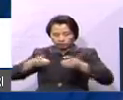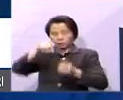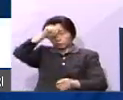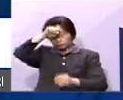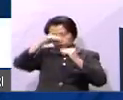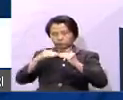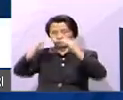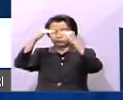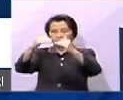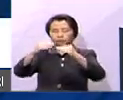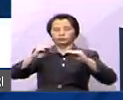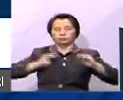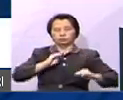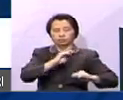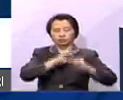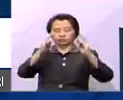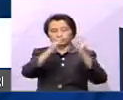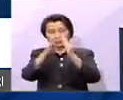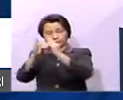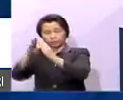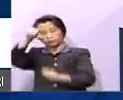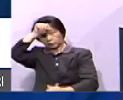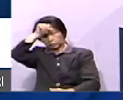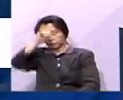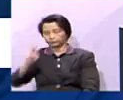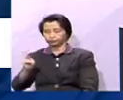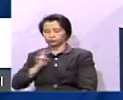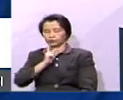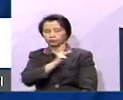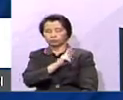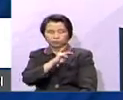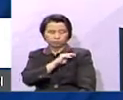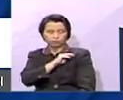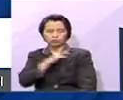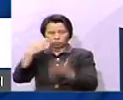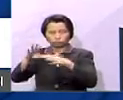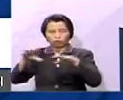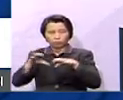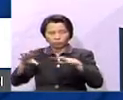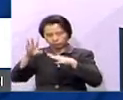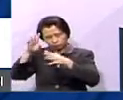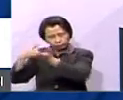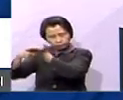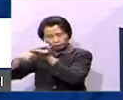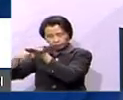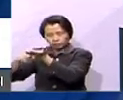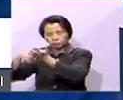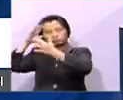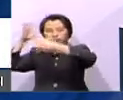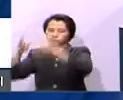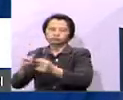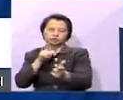naik taraf kepada Majlis perbandaran segamat kabinet ataupun jemaah menteri telah pun membuat keputusan yang memberikan